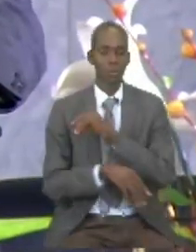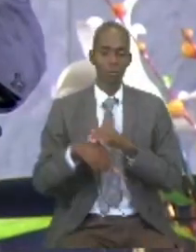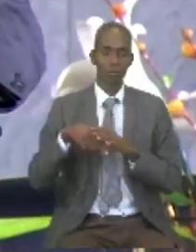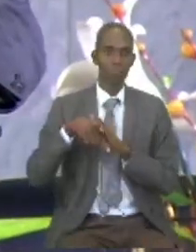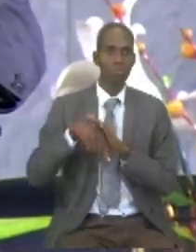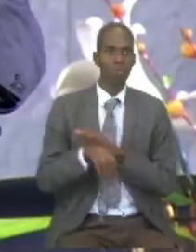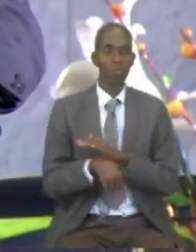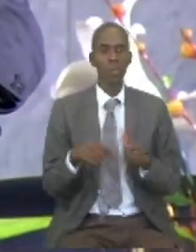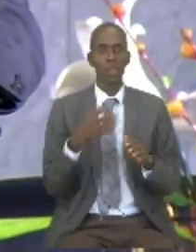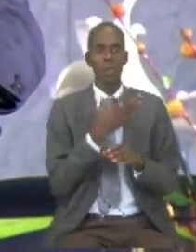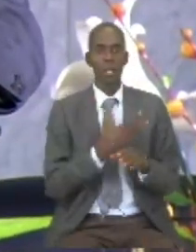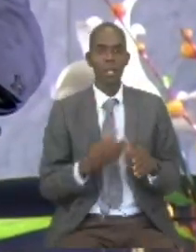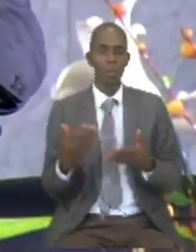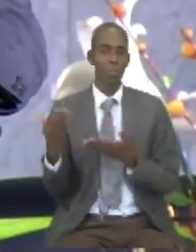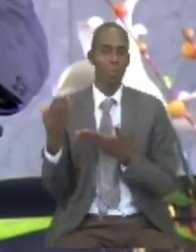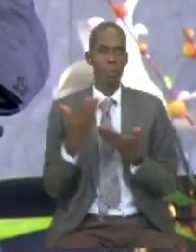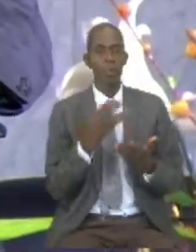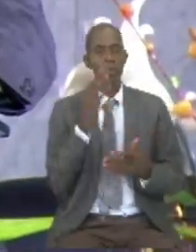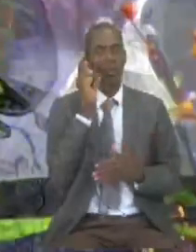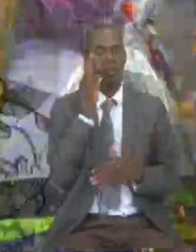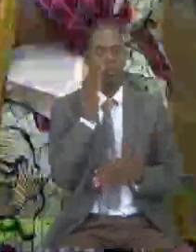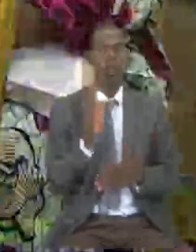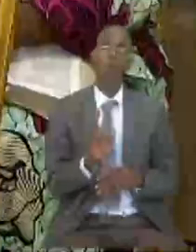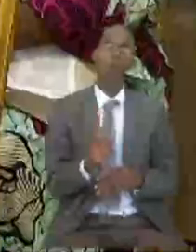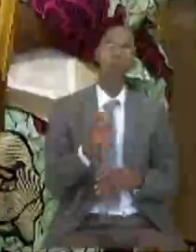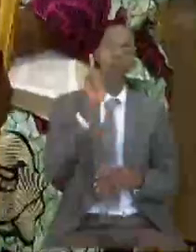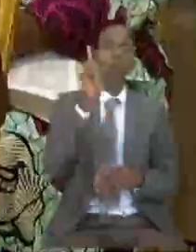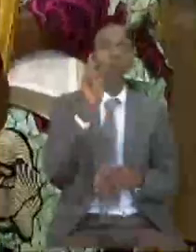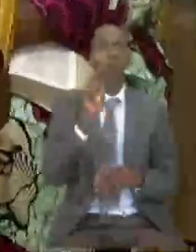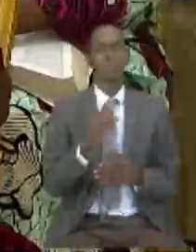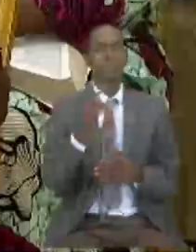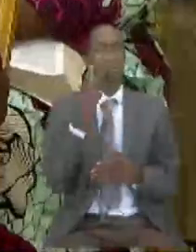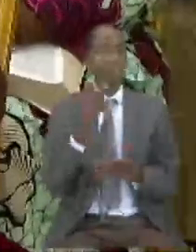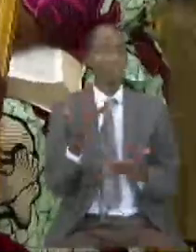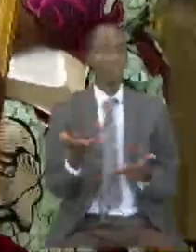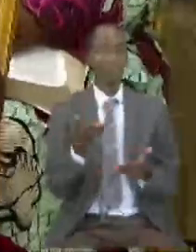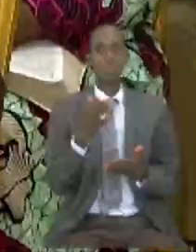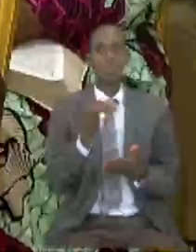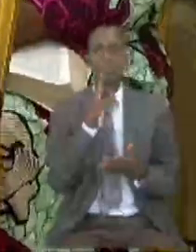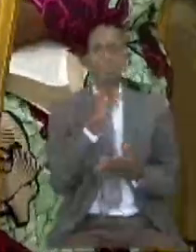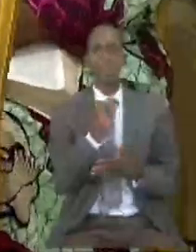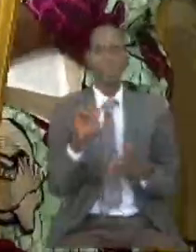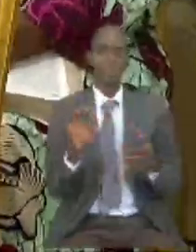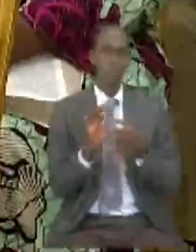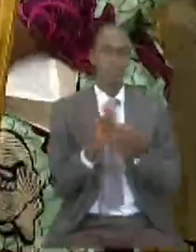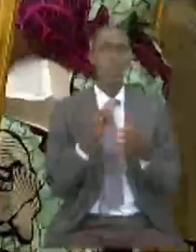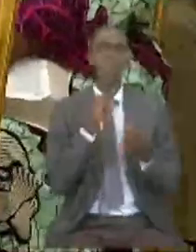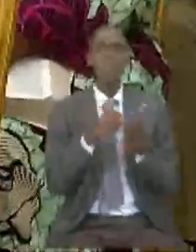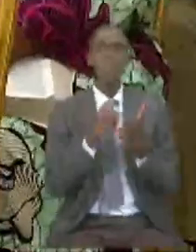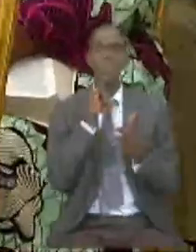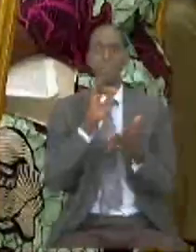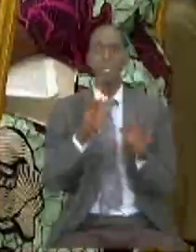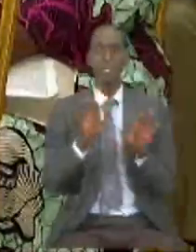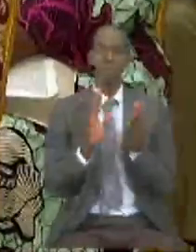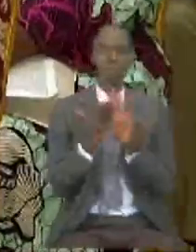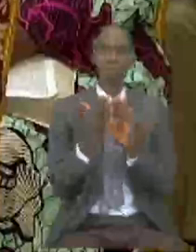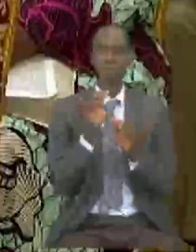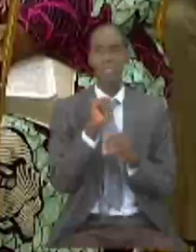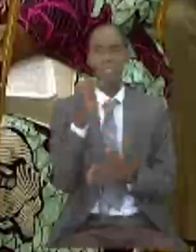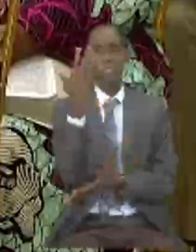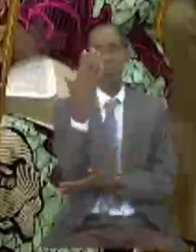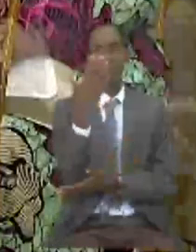poussera encore des racines par dessous et portera du fruit par dessus. Il y a une connexion là-bas, c'est comme